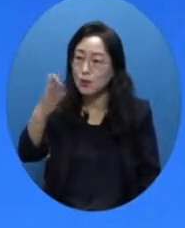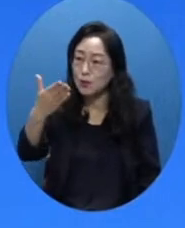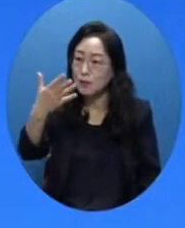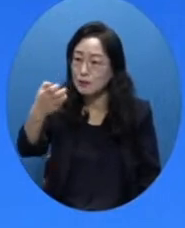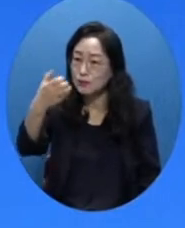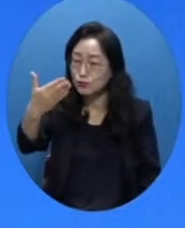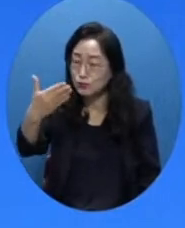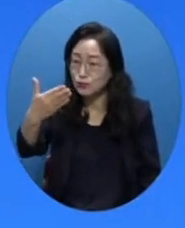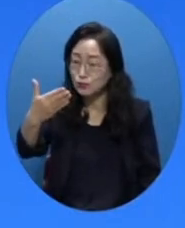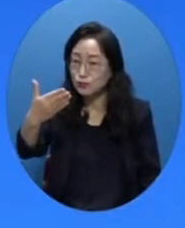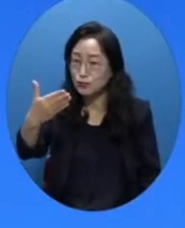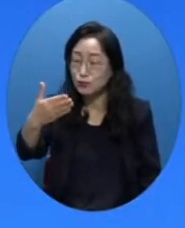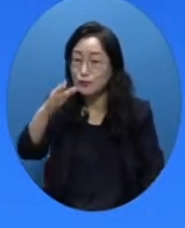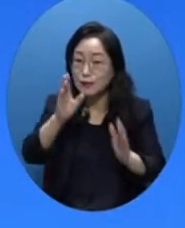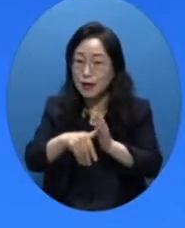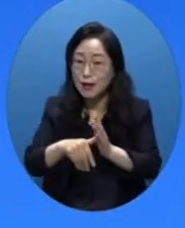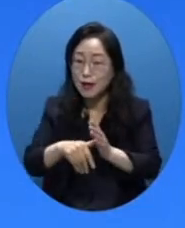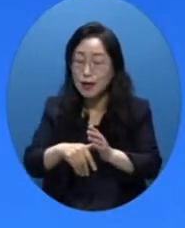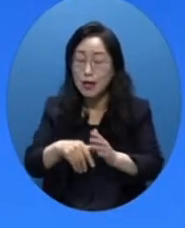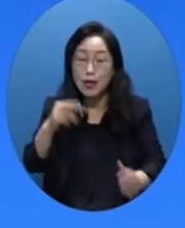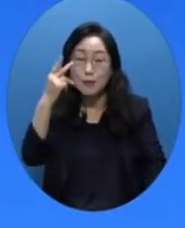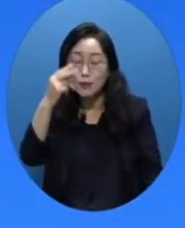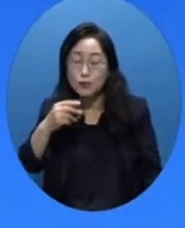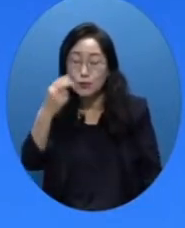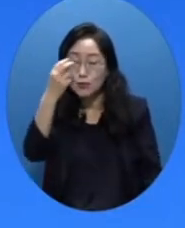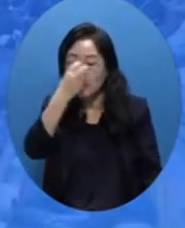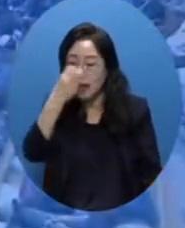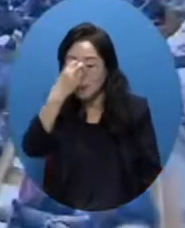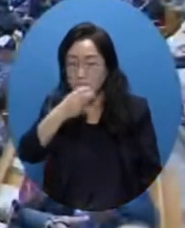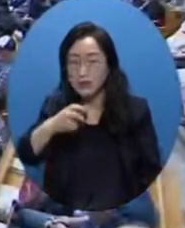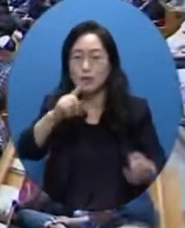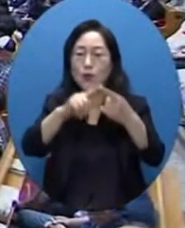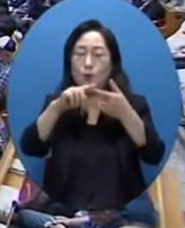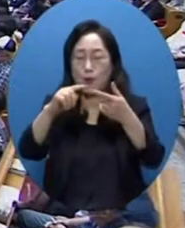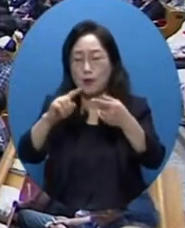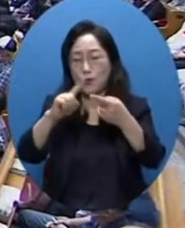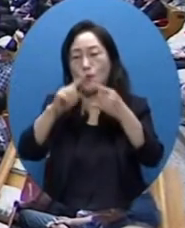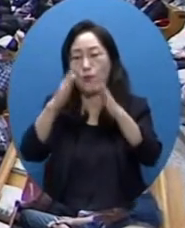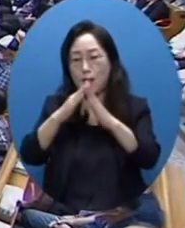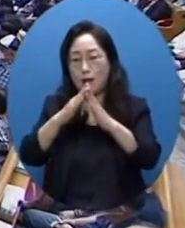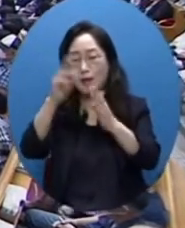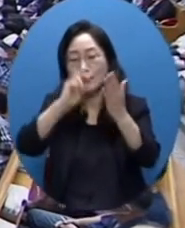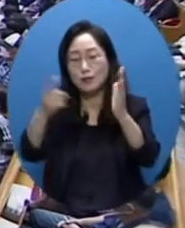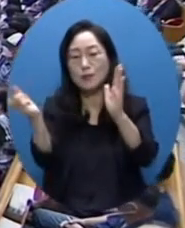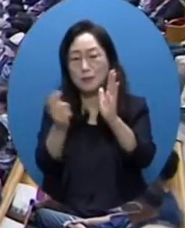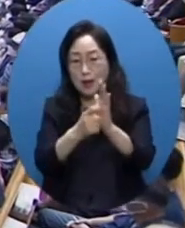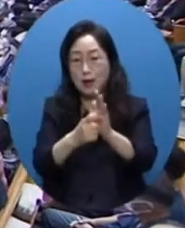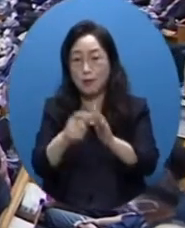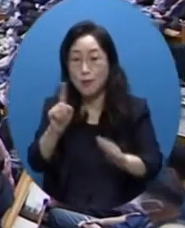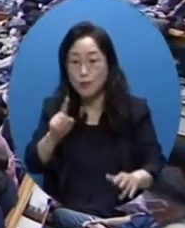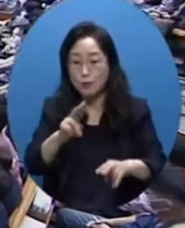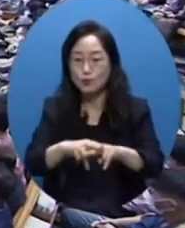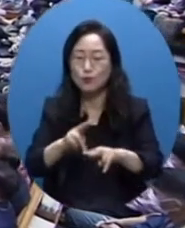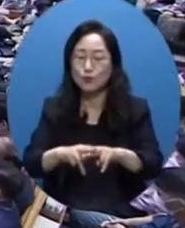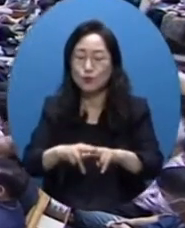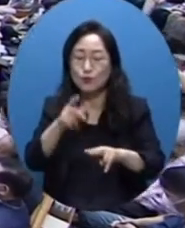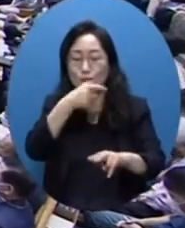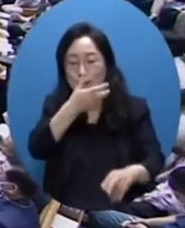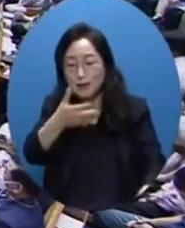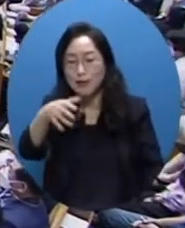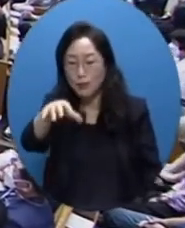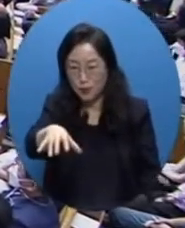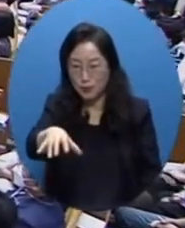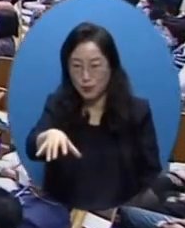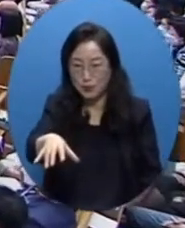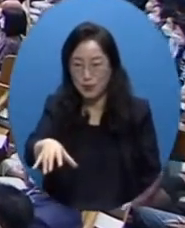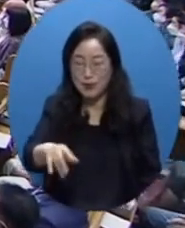1989년 30년 후에 미국 감리교 찬송에 수록됩니다. 그것이 바로 우물가의 여인이라고 하는 찬송입니다. 요한복음에 나오는 사마리아